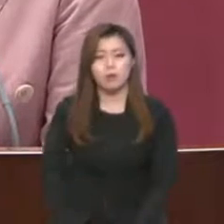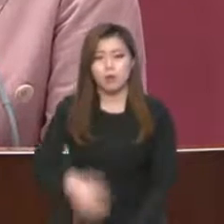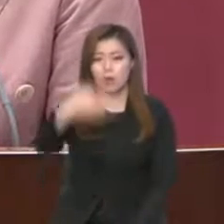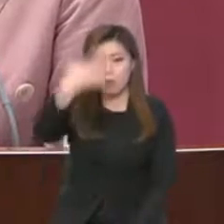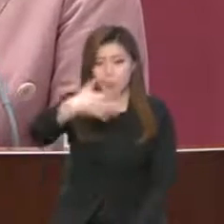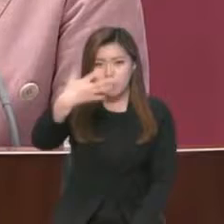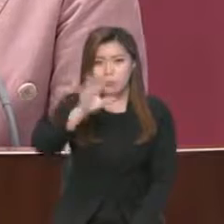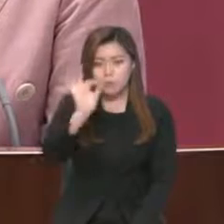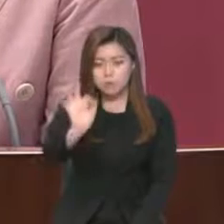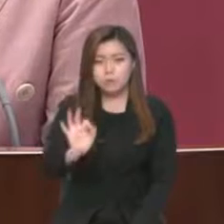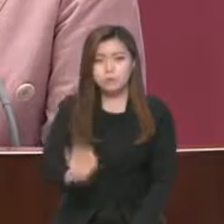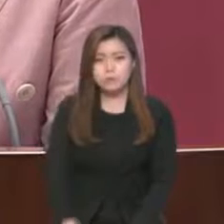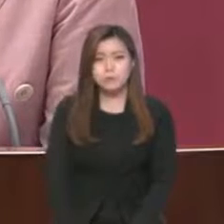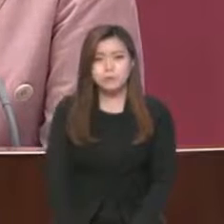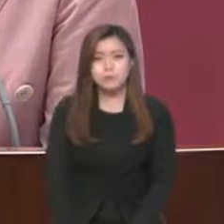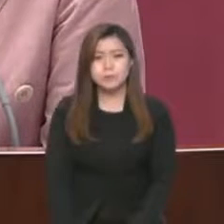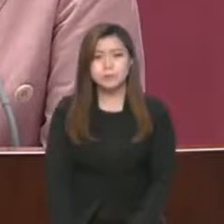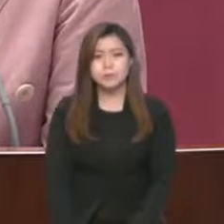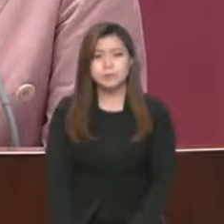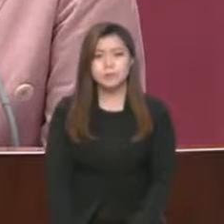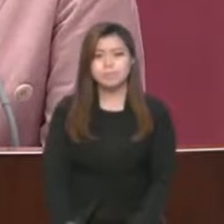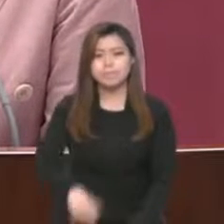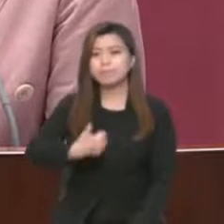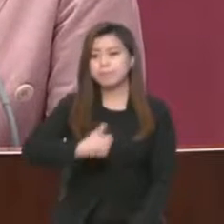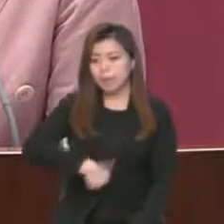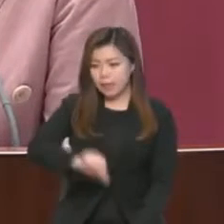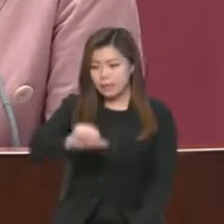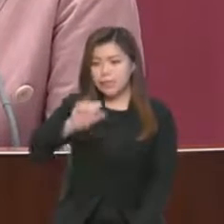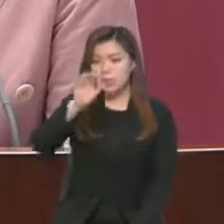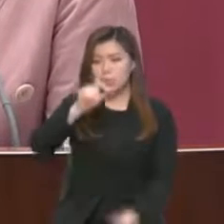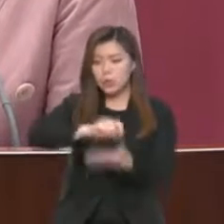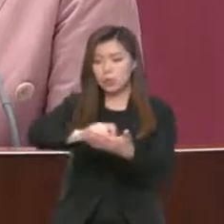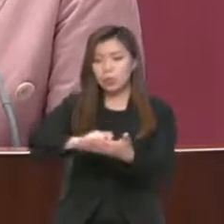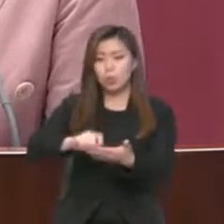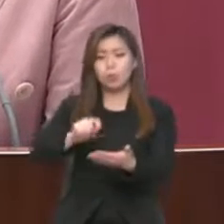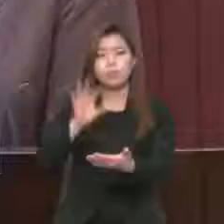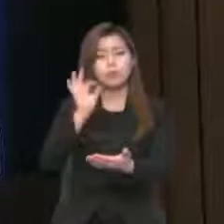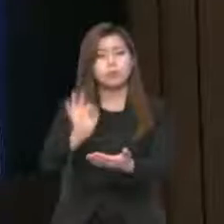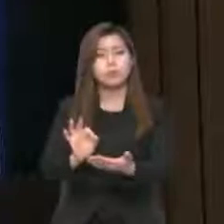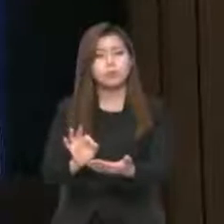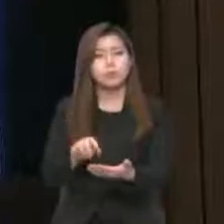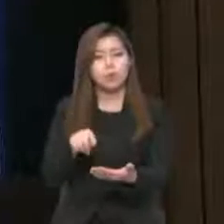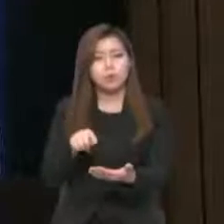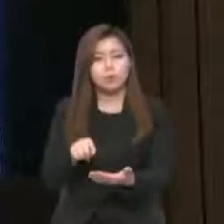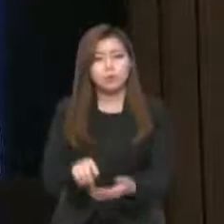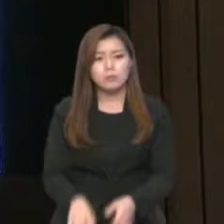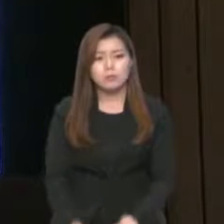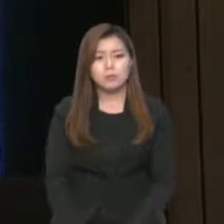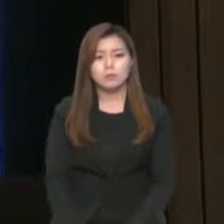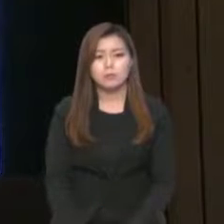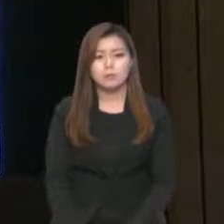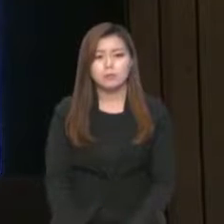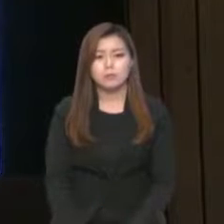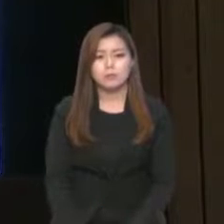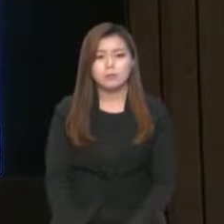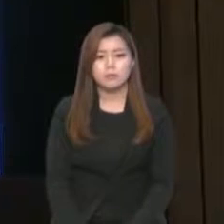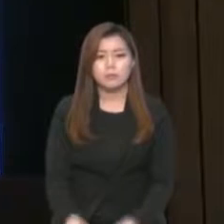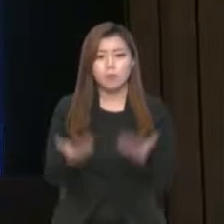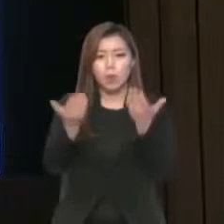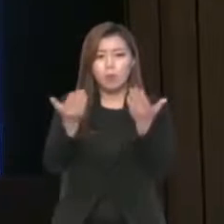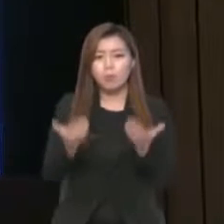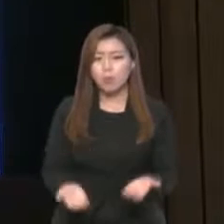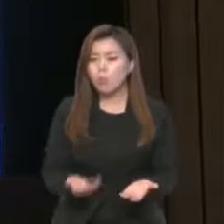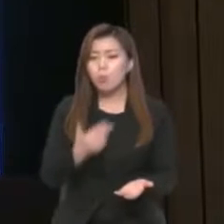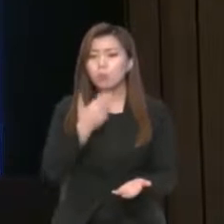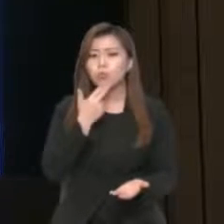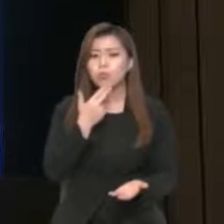보시겠습니다. 이것이 아드님의 휴가 기록입니다. 그런데 여기에는 유독 병가 기록이 빠져